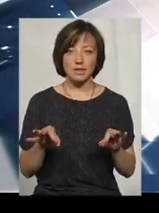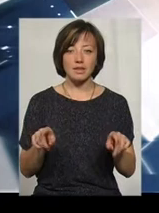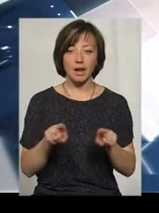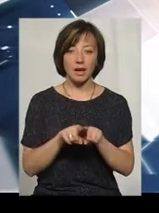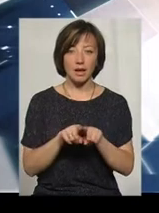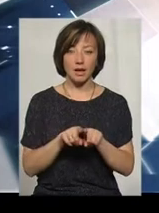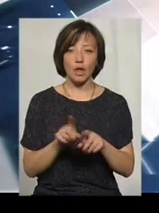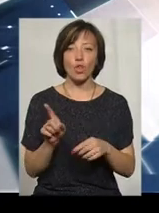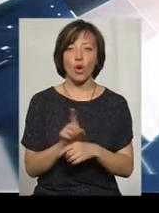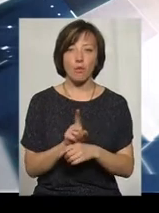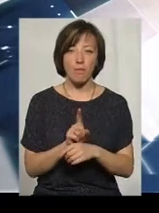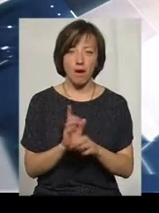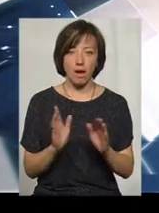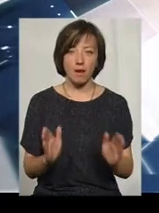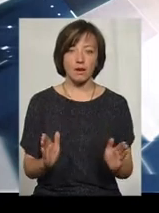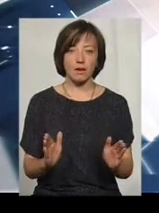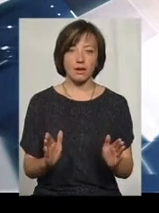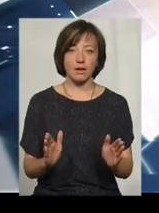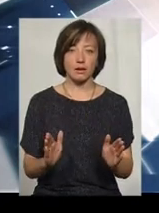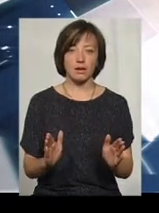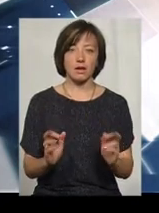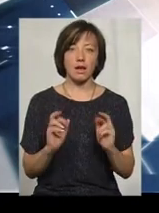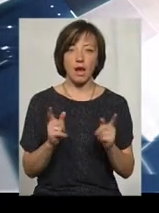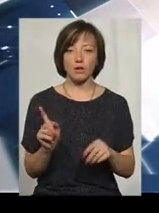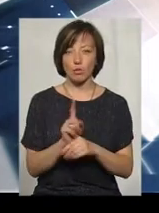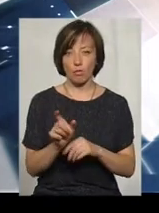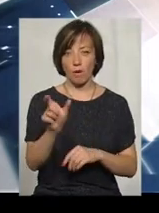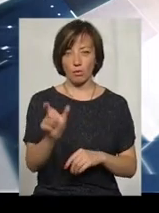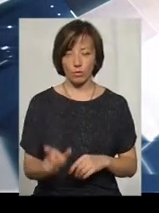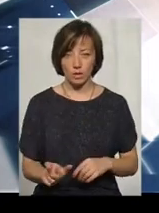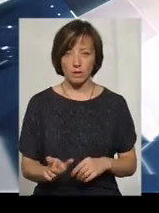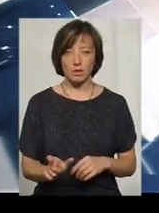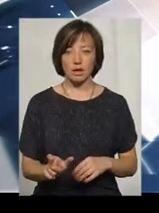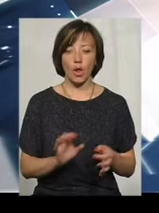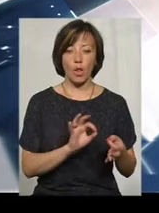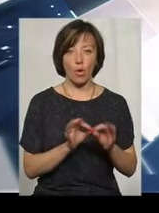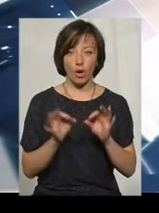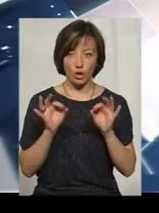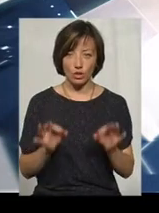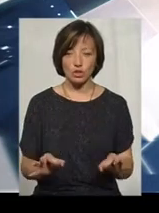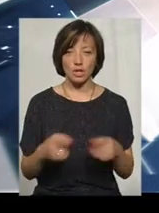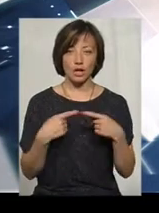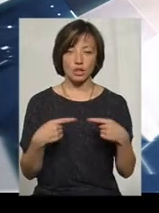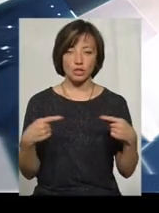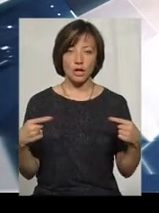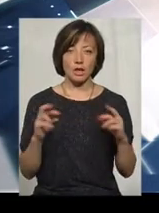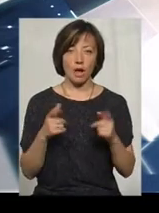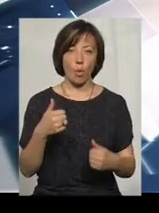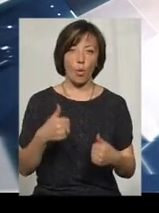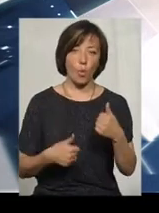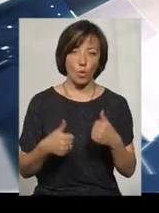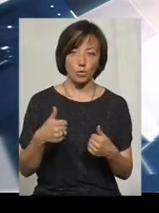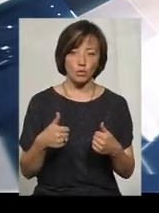отаких нормальних, як для нормальної людини, логічних якихось речей, як